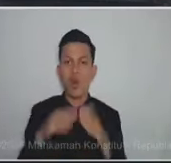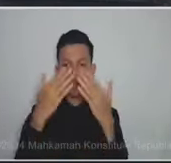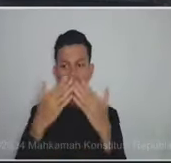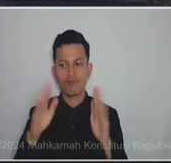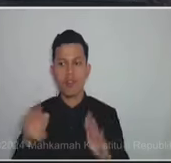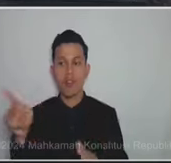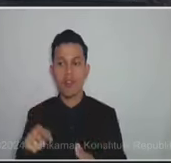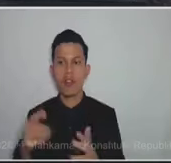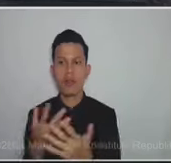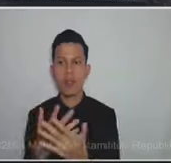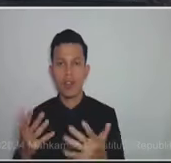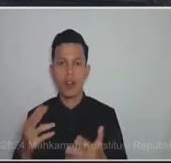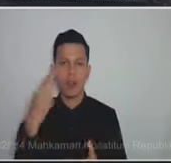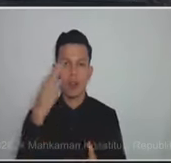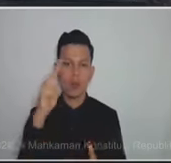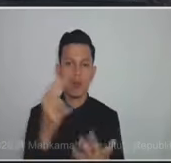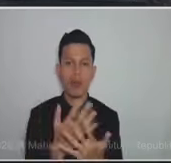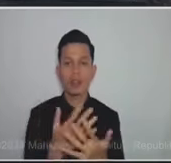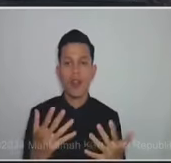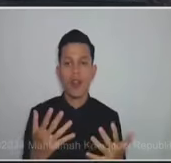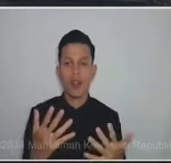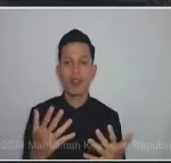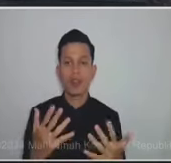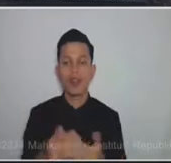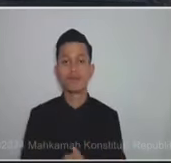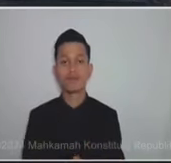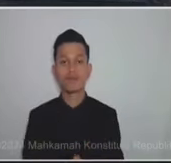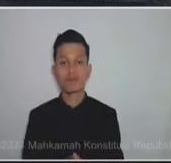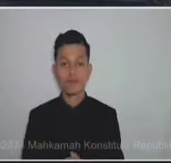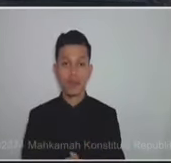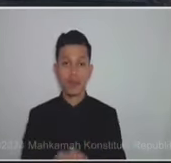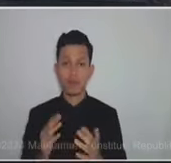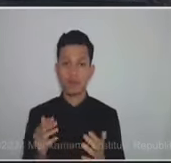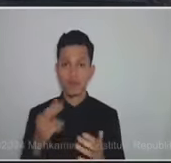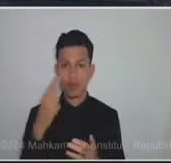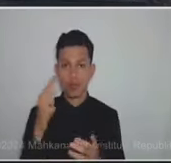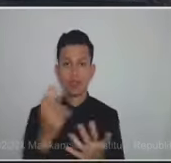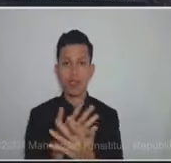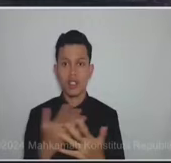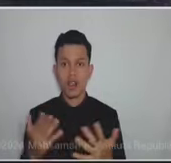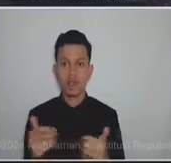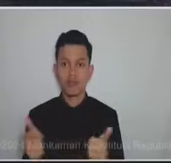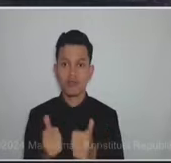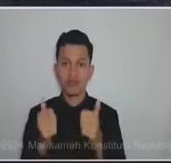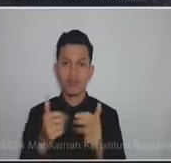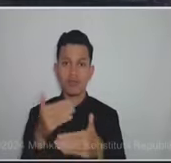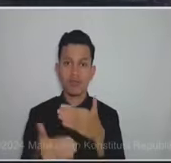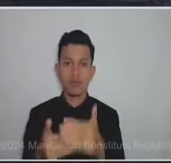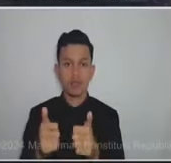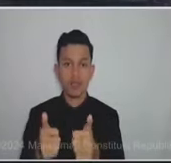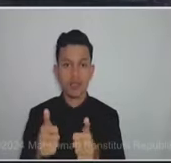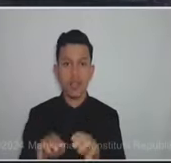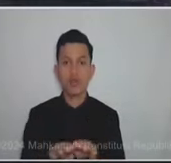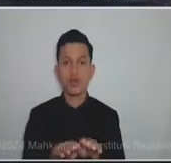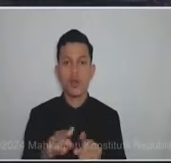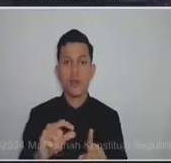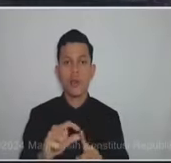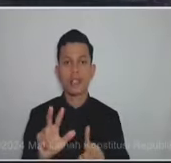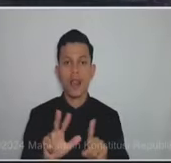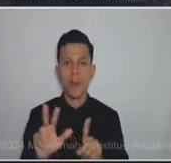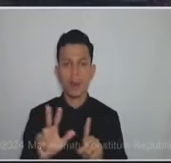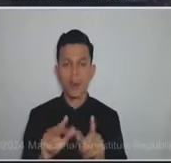untuk rakyat untuk menjamin agar proses berkelatan rakyat sebagaimana amanat pasal 18 ayat 4 UD NRI 1945 berlangsung secara